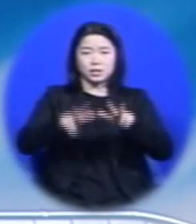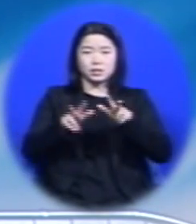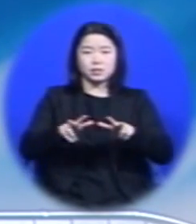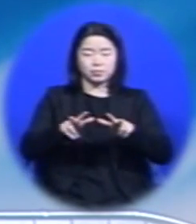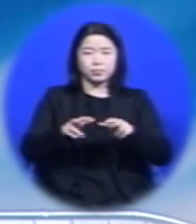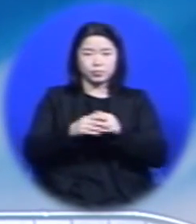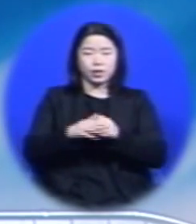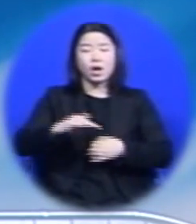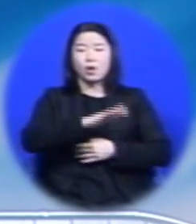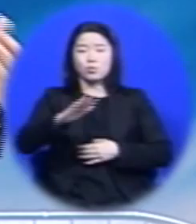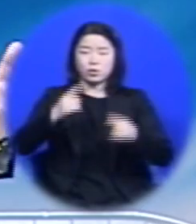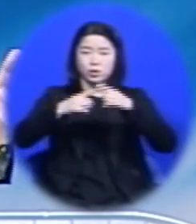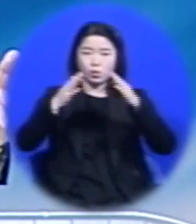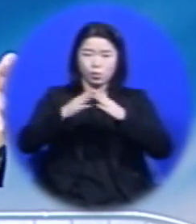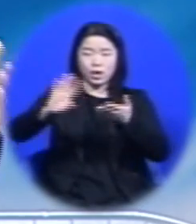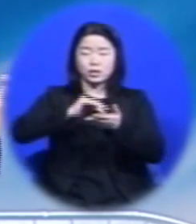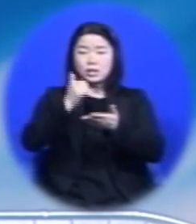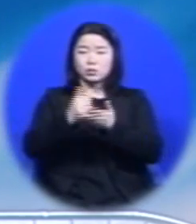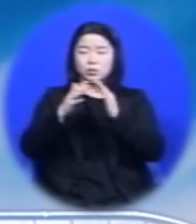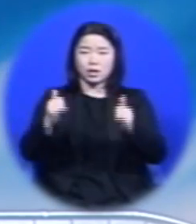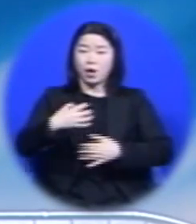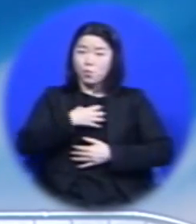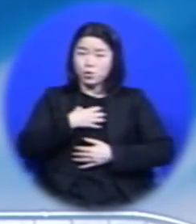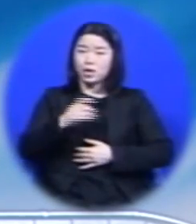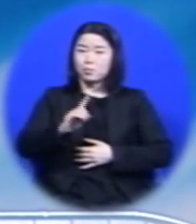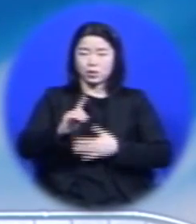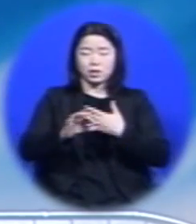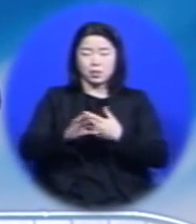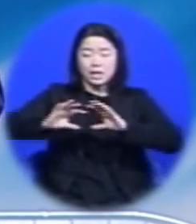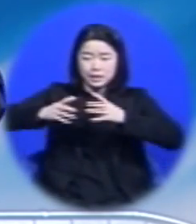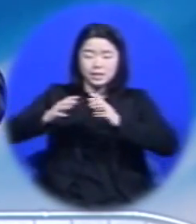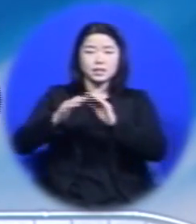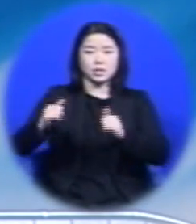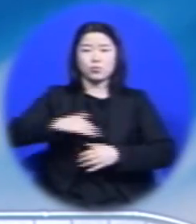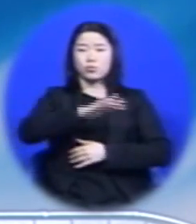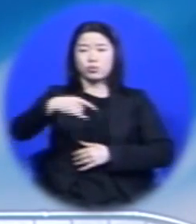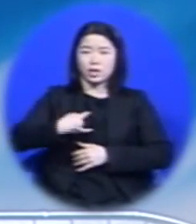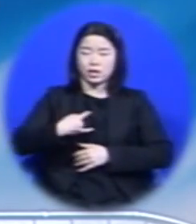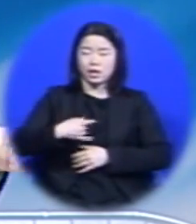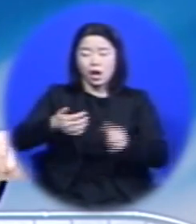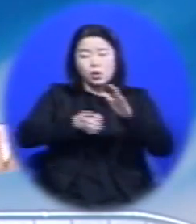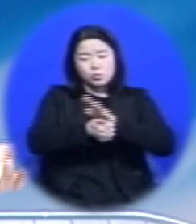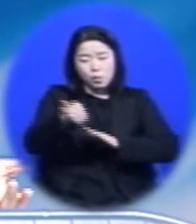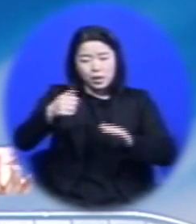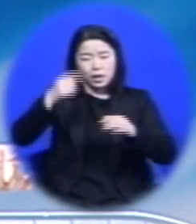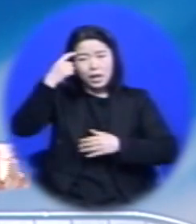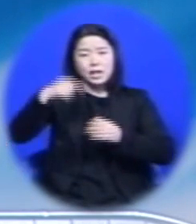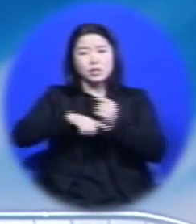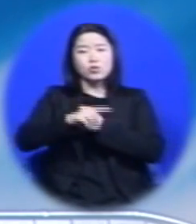지금 우리 교회와 그리스도인들의 위기는 세상 사람들이 우리에게 소망의 이유를 물어오지